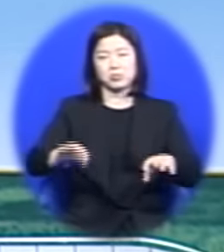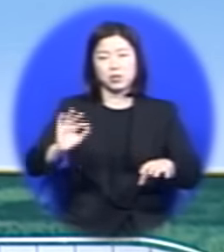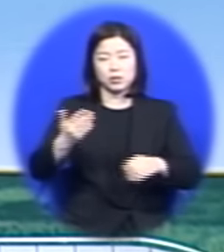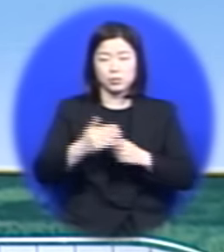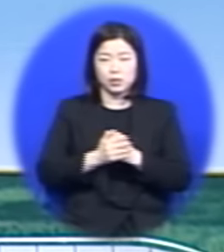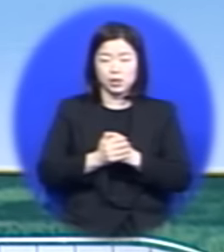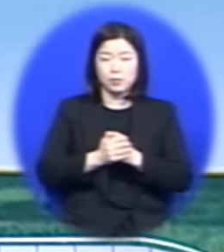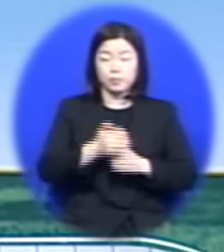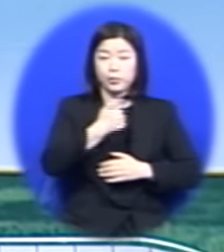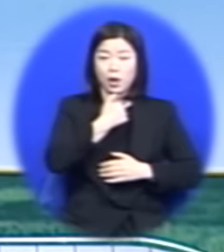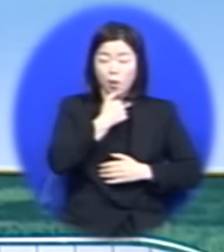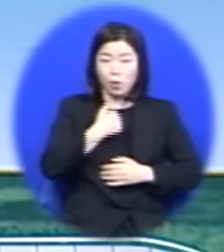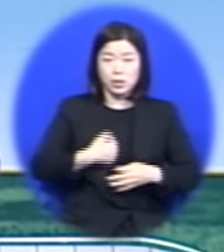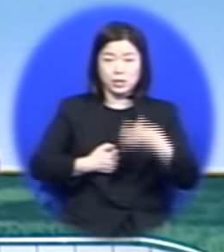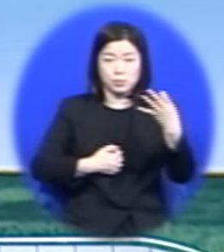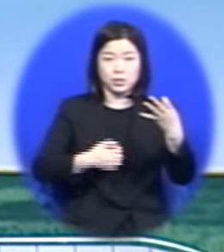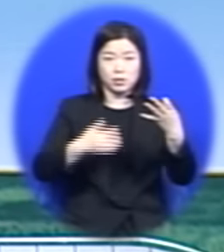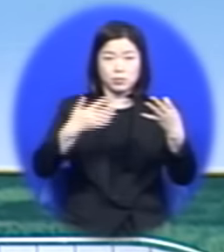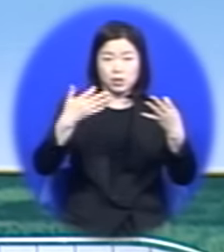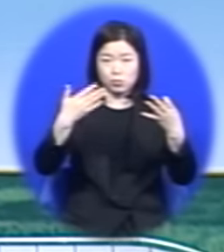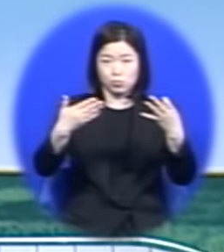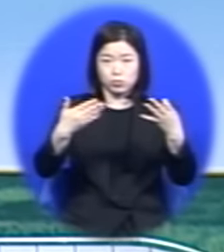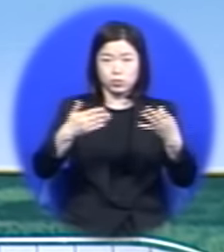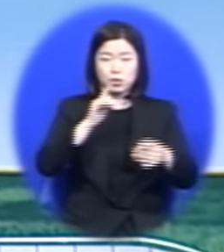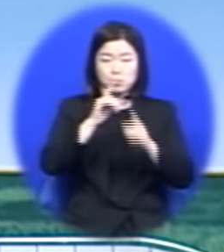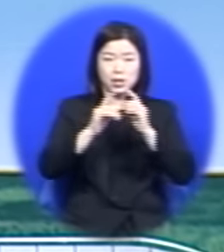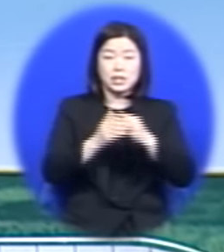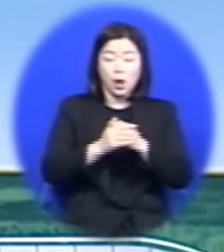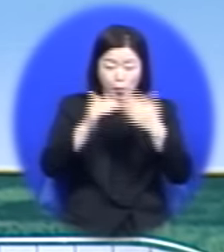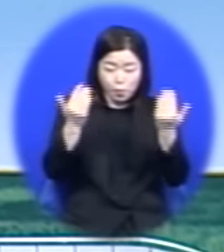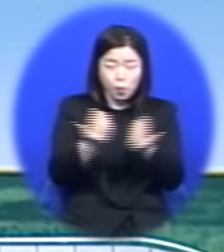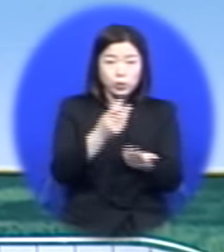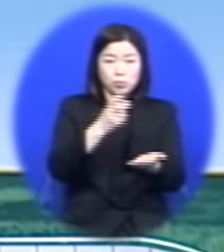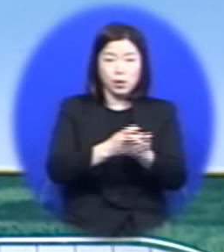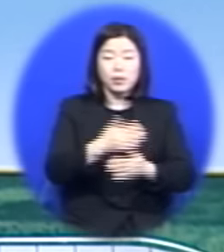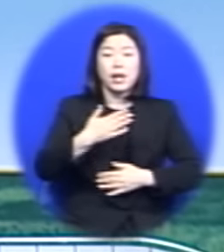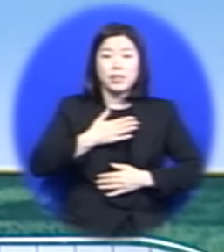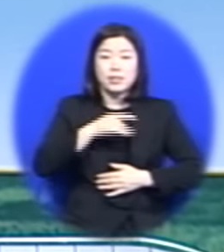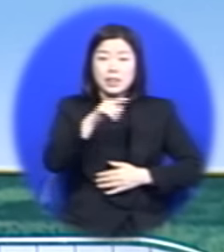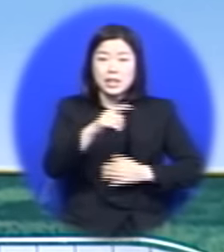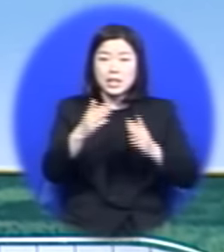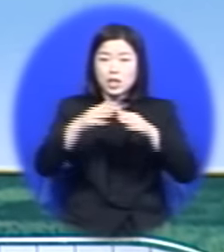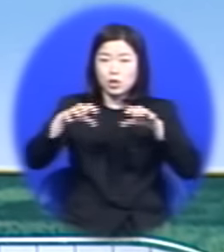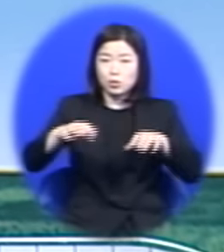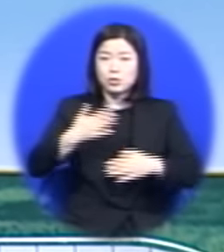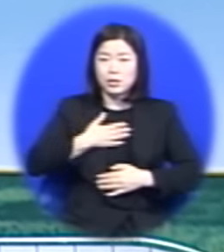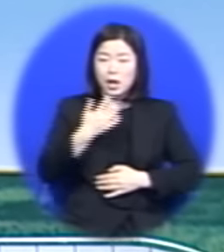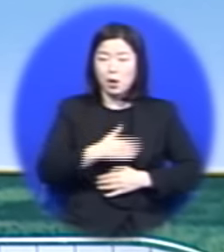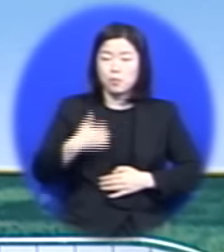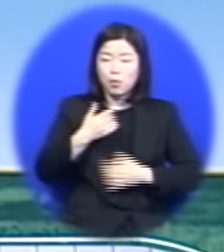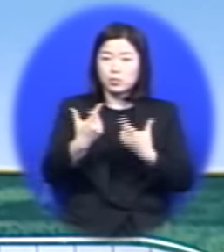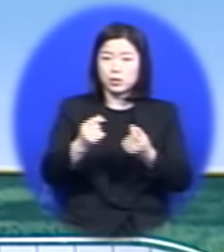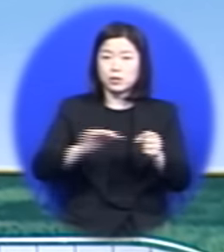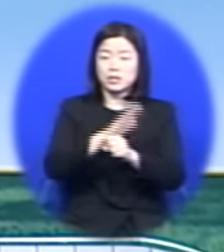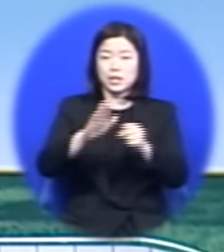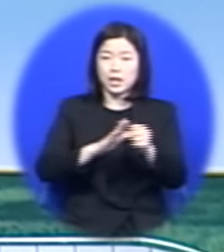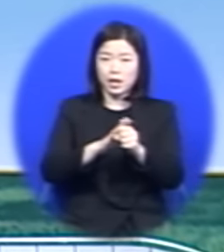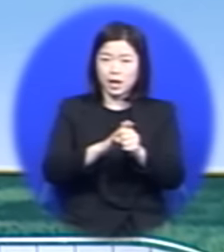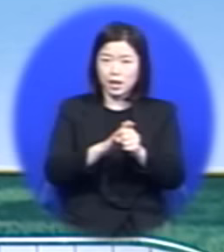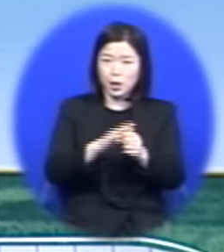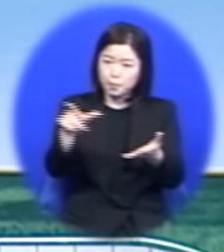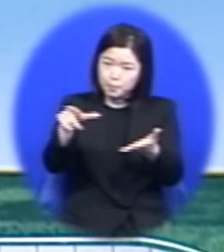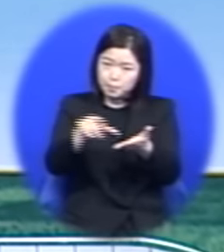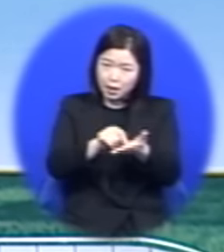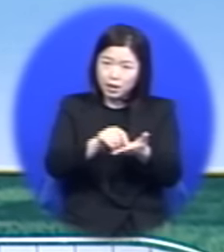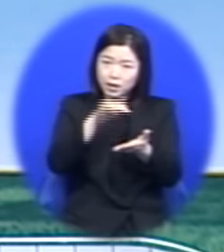로마서 13장 9절 말씀에 모든 계명은 내 이웃을 내 몸과 같이 사랑하여라 하는 말씀에 요약되어